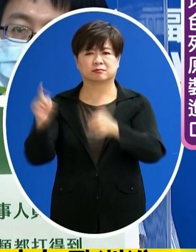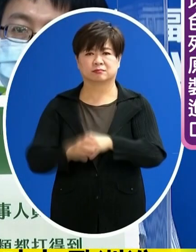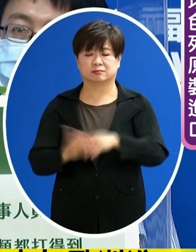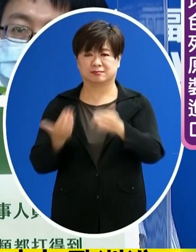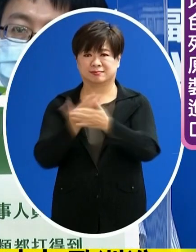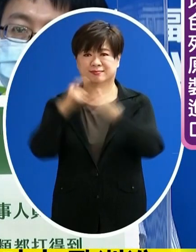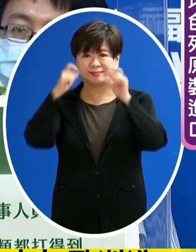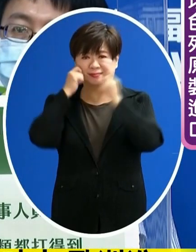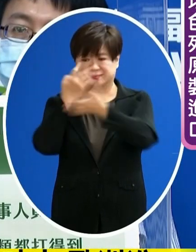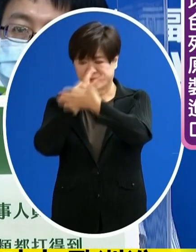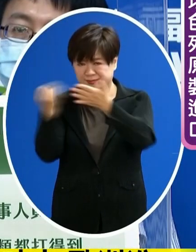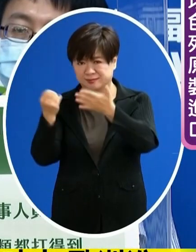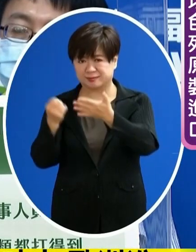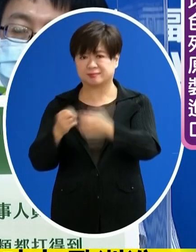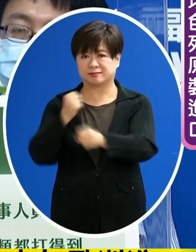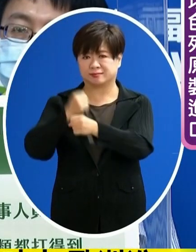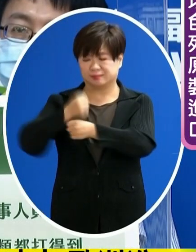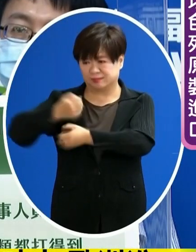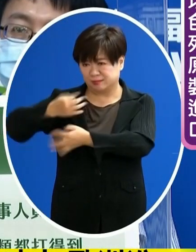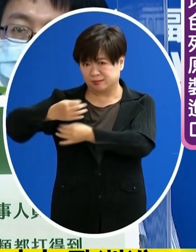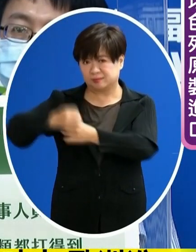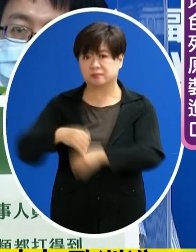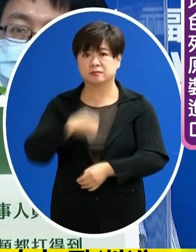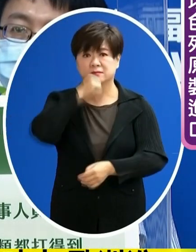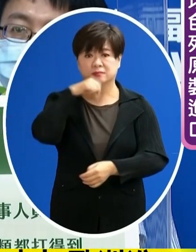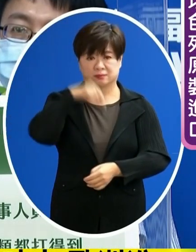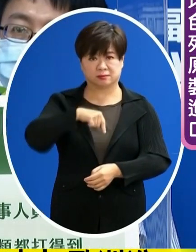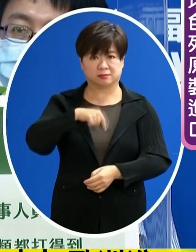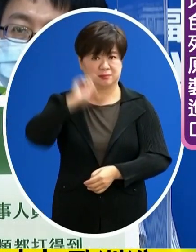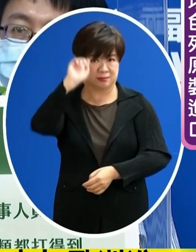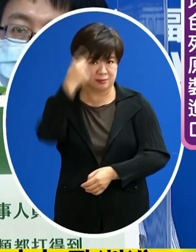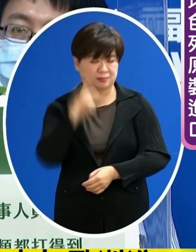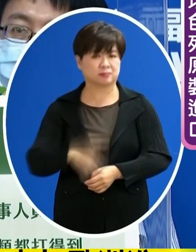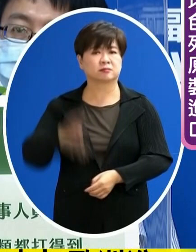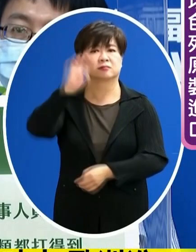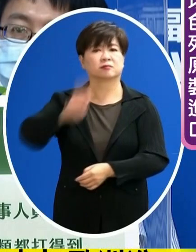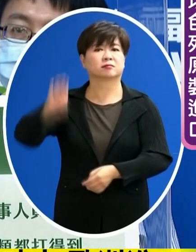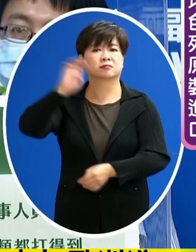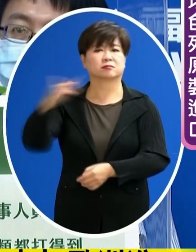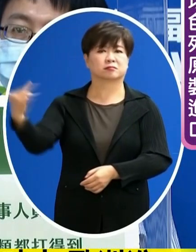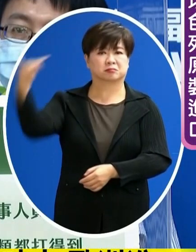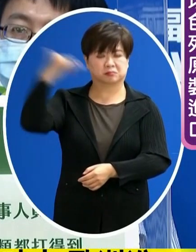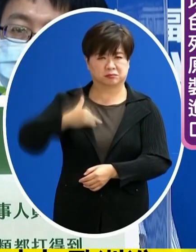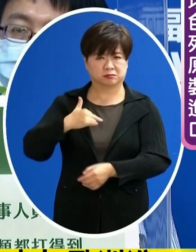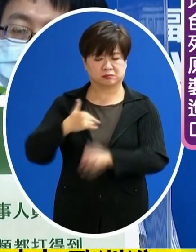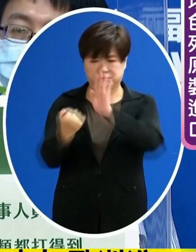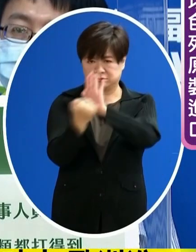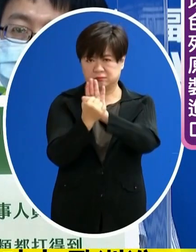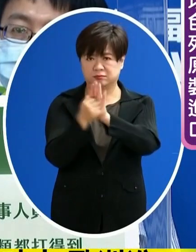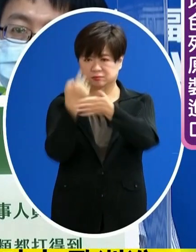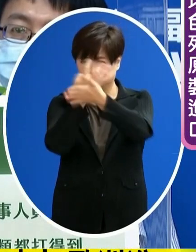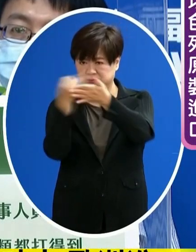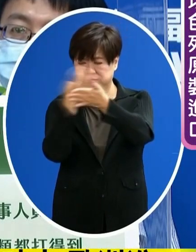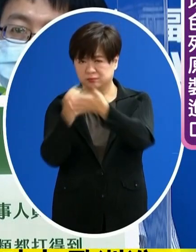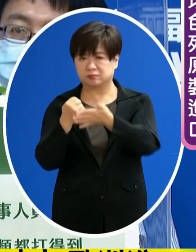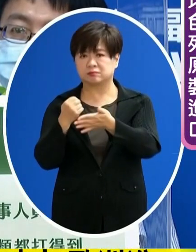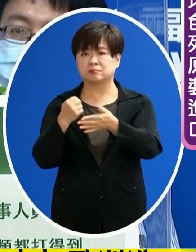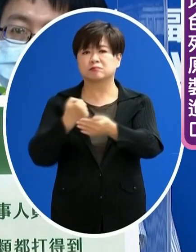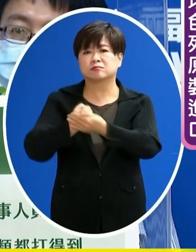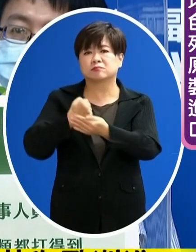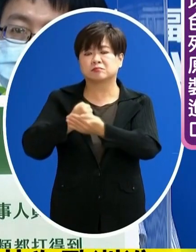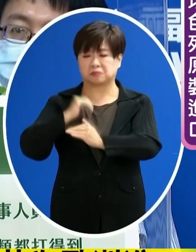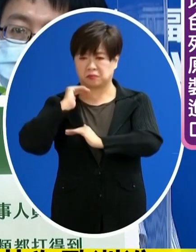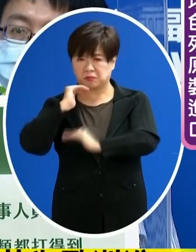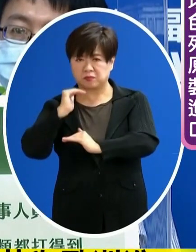日期。那台湾的 Moderna 是从欧洲厂进口，好，那标示的是哈产品批号及有效日